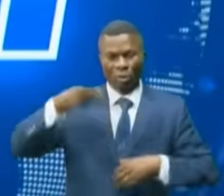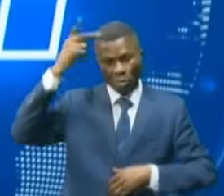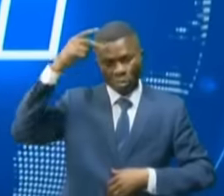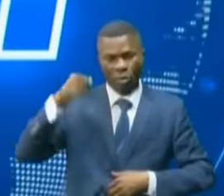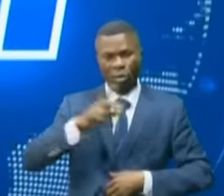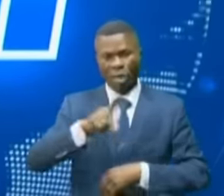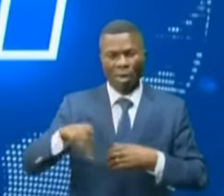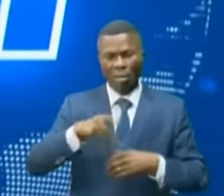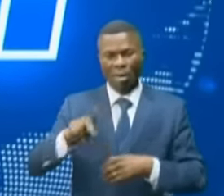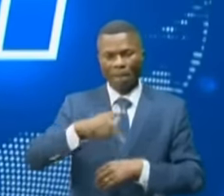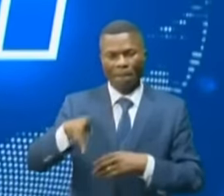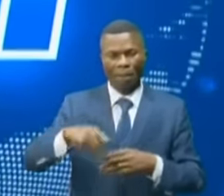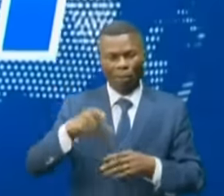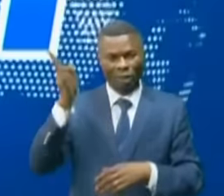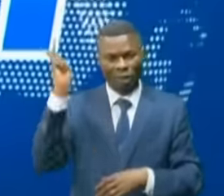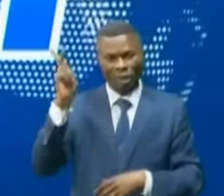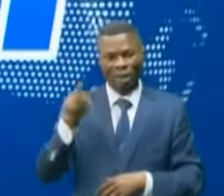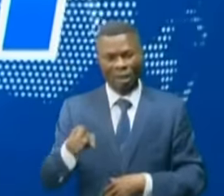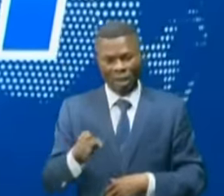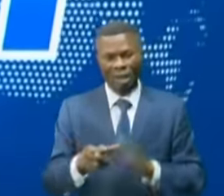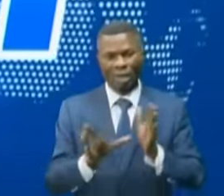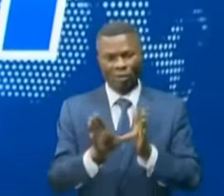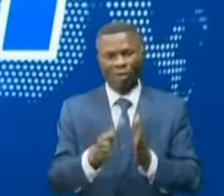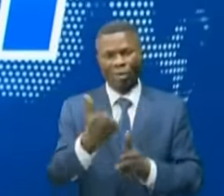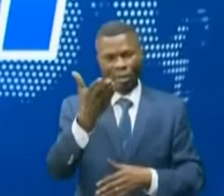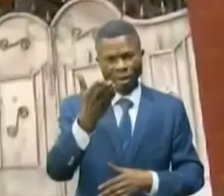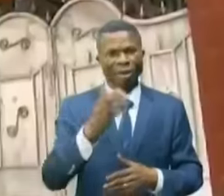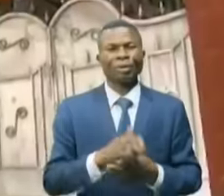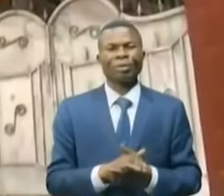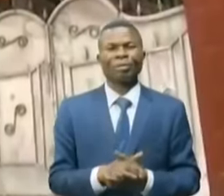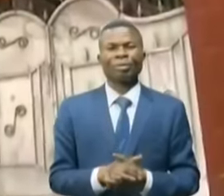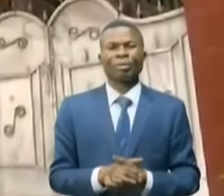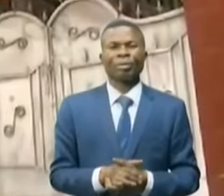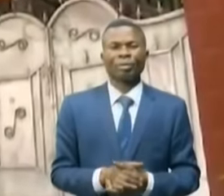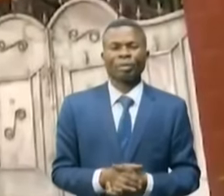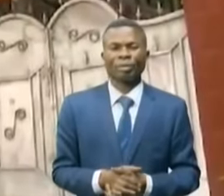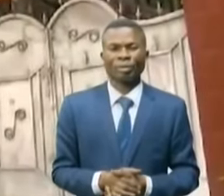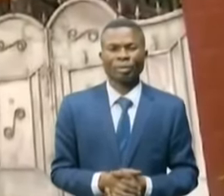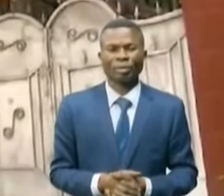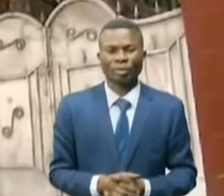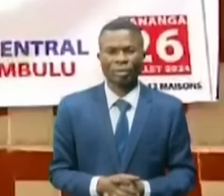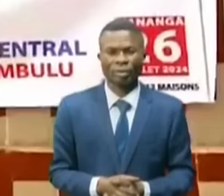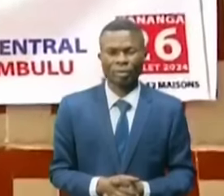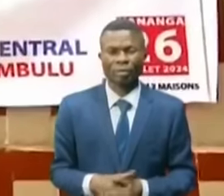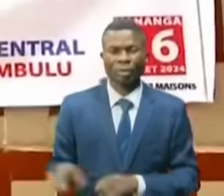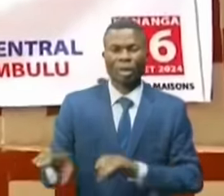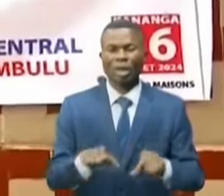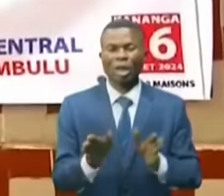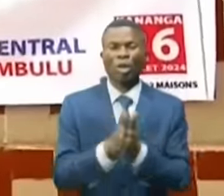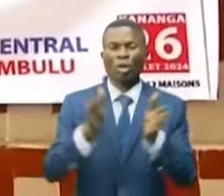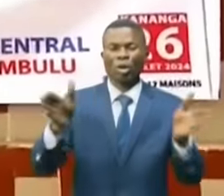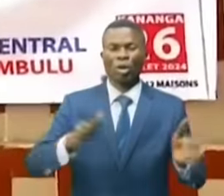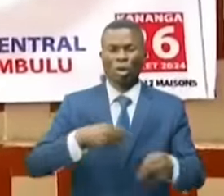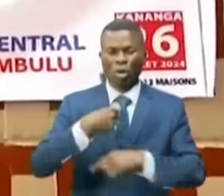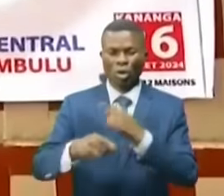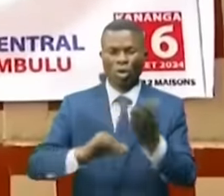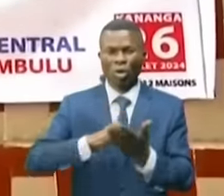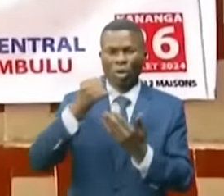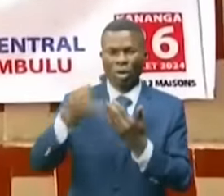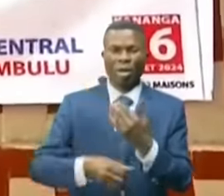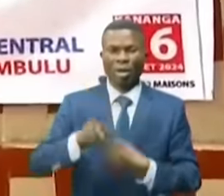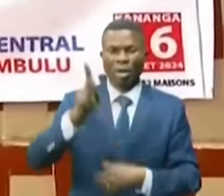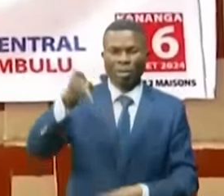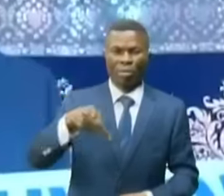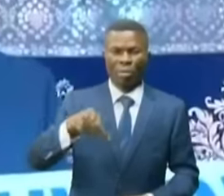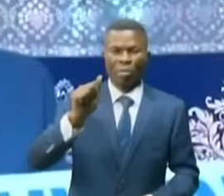cette province. Suivez les détails dans ce reportage. La cérémonie officielle du lancement du projet PASEIA,